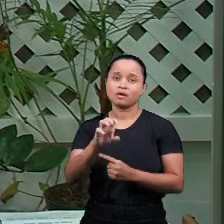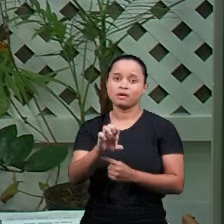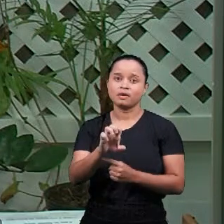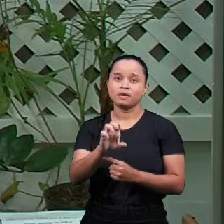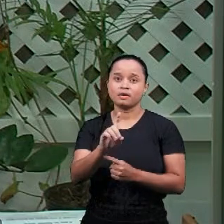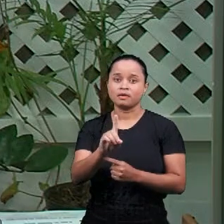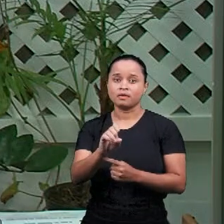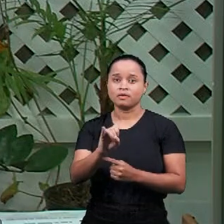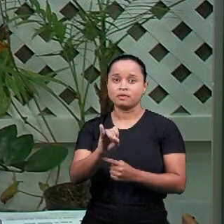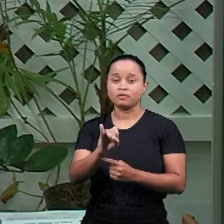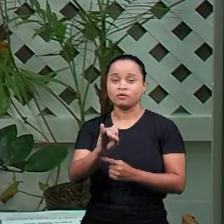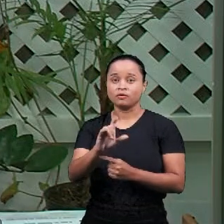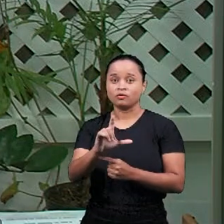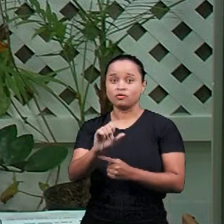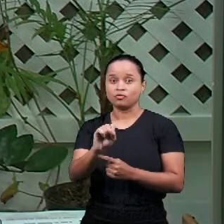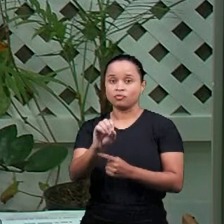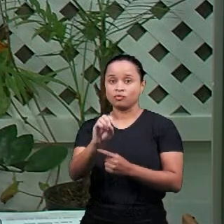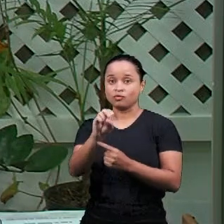aussi,